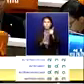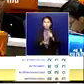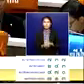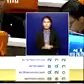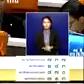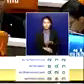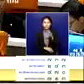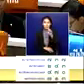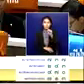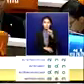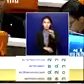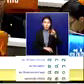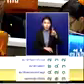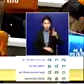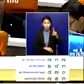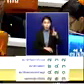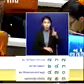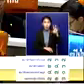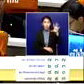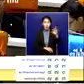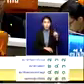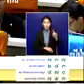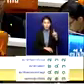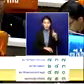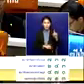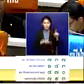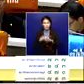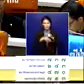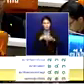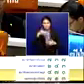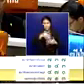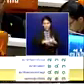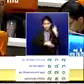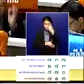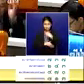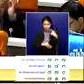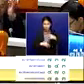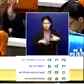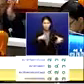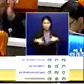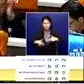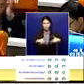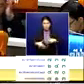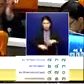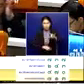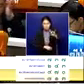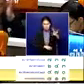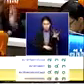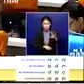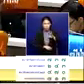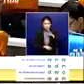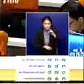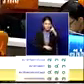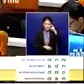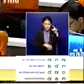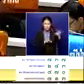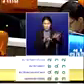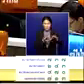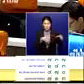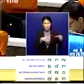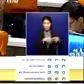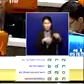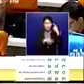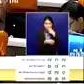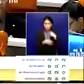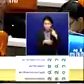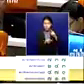สสร.ที่ตั้งขึ้นจะต้องมาจากการเลือกตั้งโดยประชาชนทางตรงเท่านั้นเพราะถ้ามาจากการคัดเลือกกลุ่มโดยก